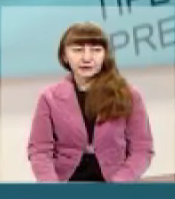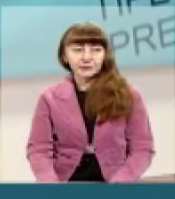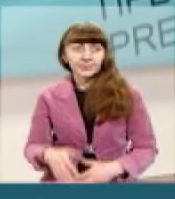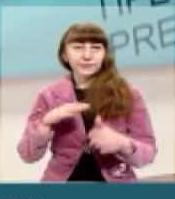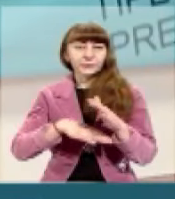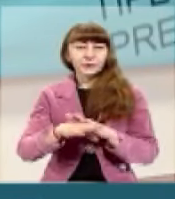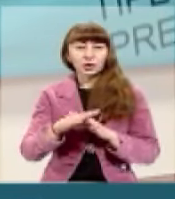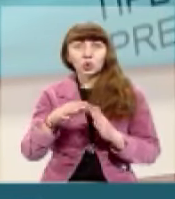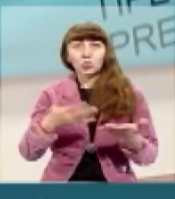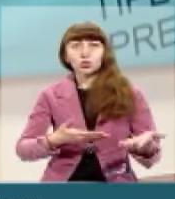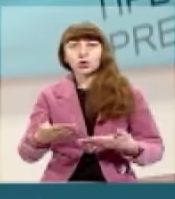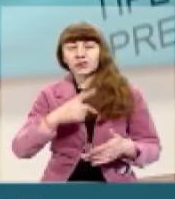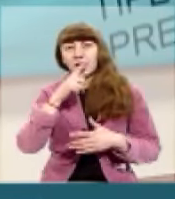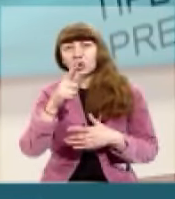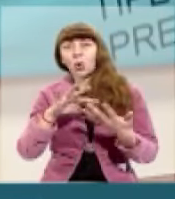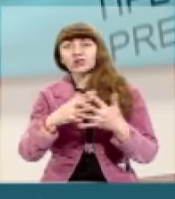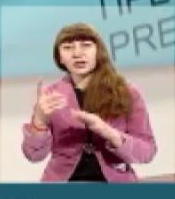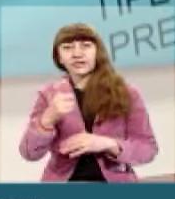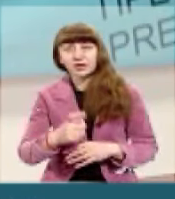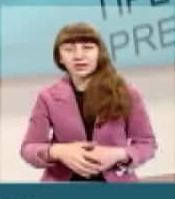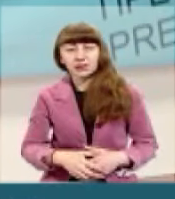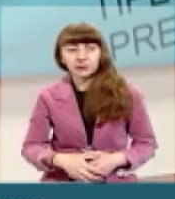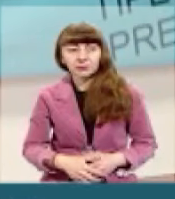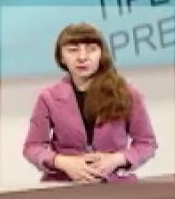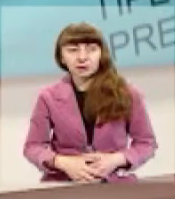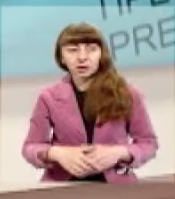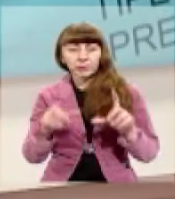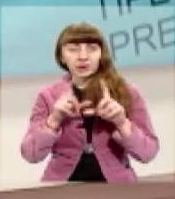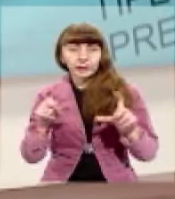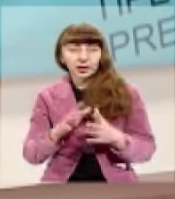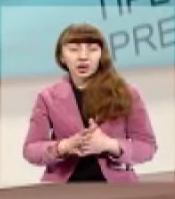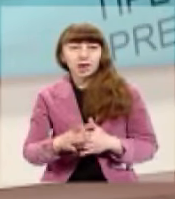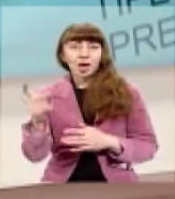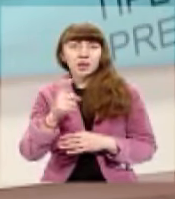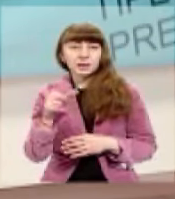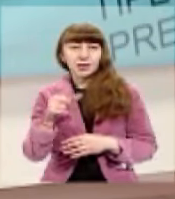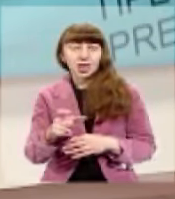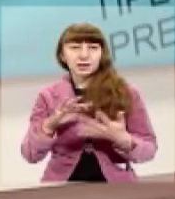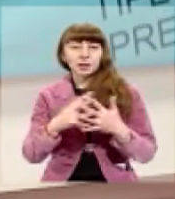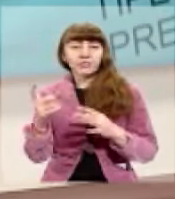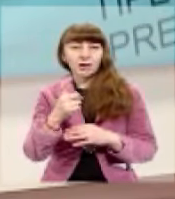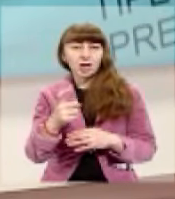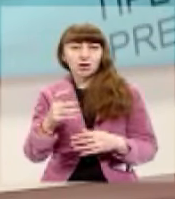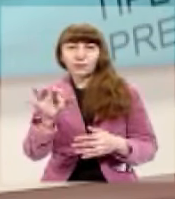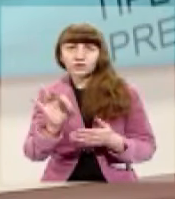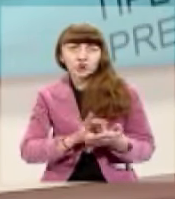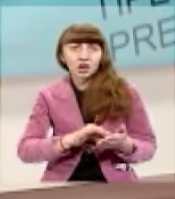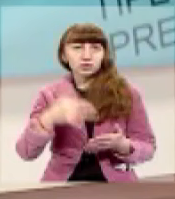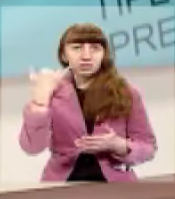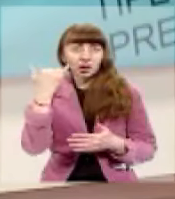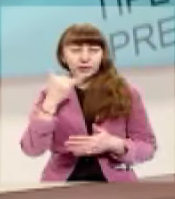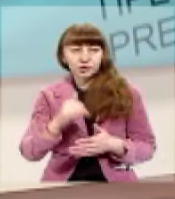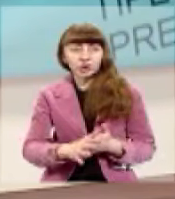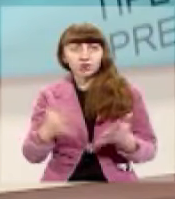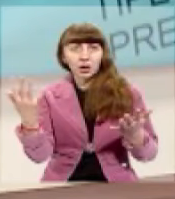и удалилась далеко от крестьянского хозяйства. Владелец крестьянского хозяйства вовремя забил тревогу, сообщил нам.